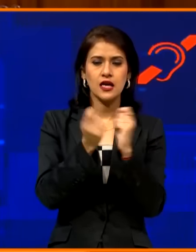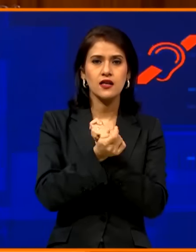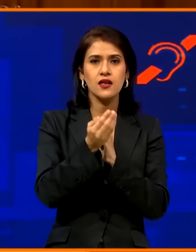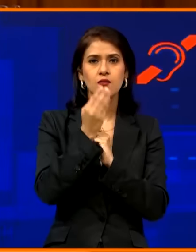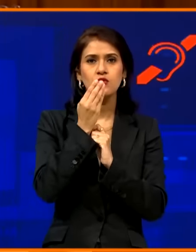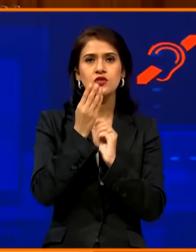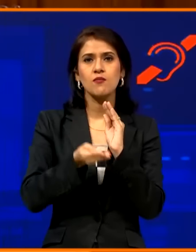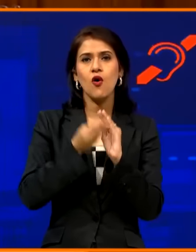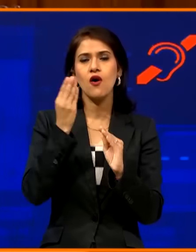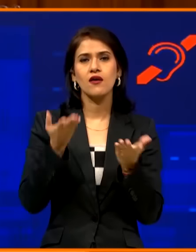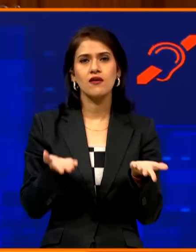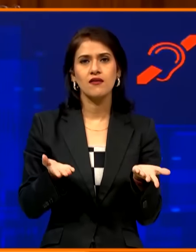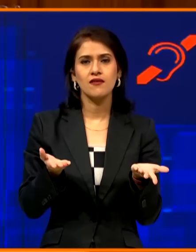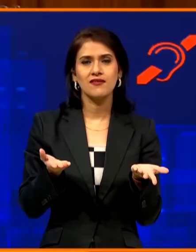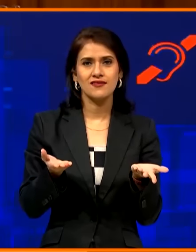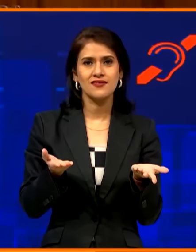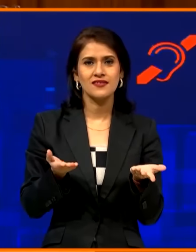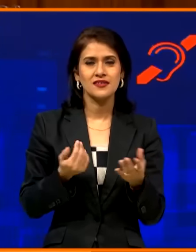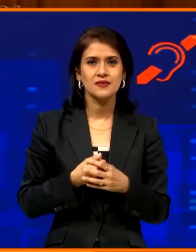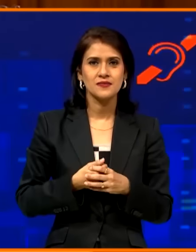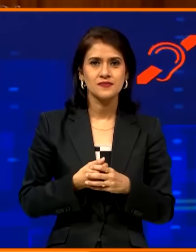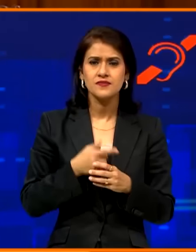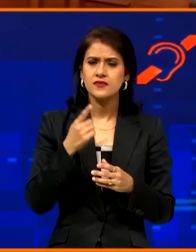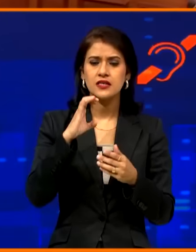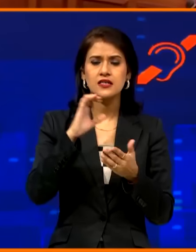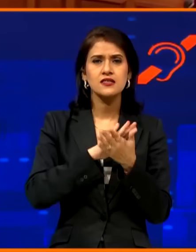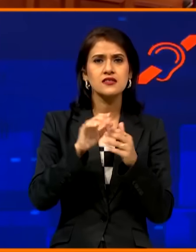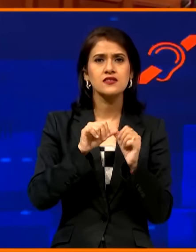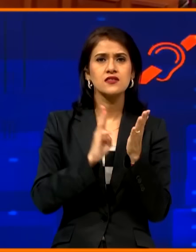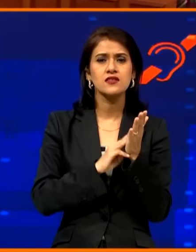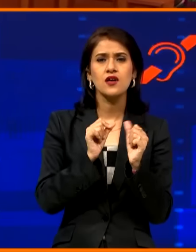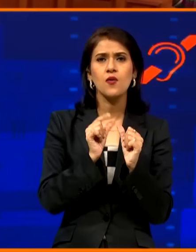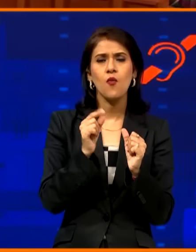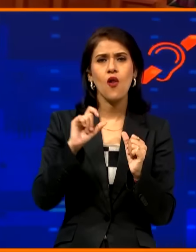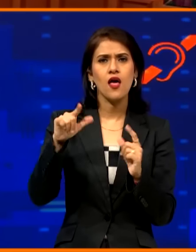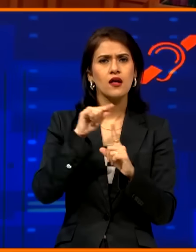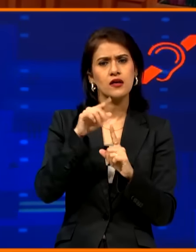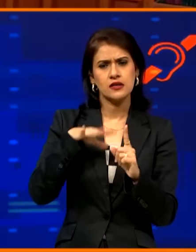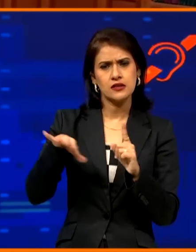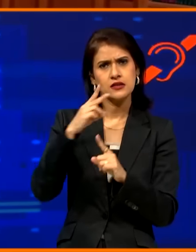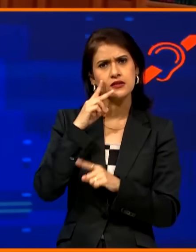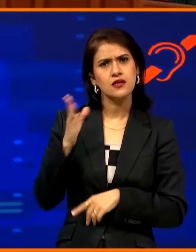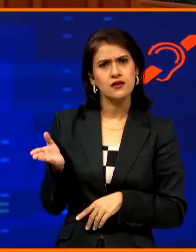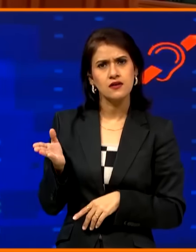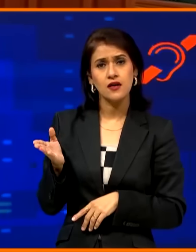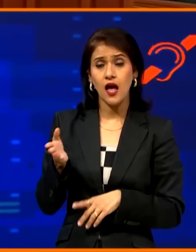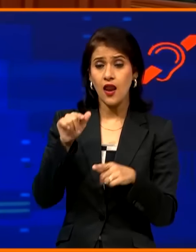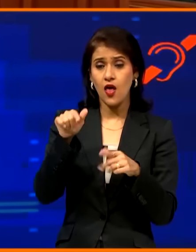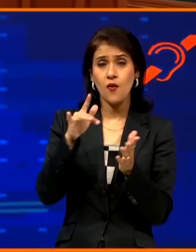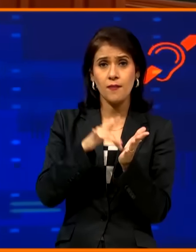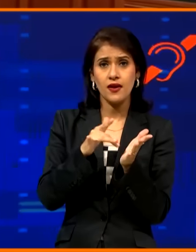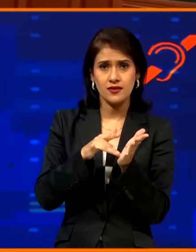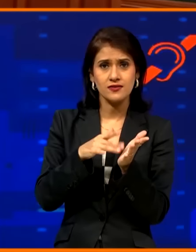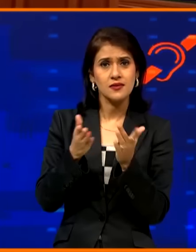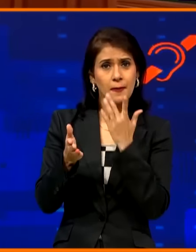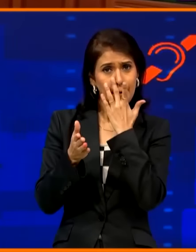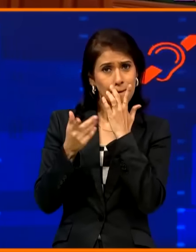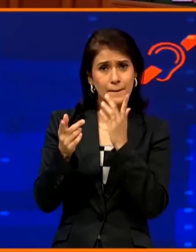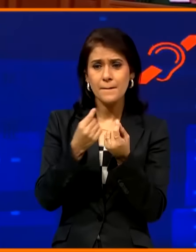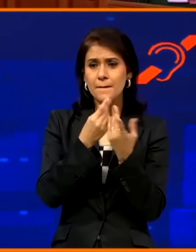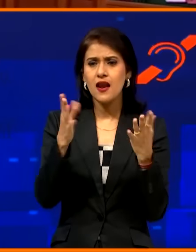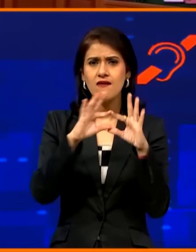किस्सा है कितने फैमिली थे देख लीजिए आप यहां का किस्सा है जहां अभी इस वक्त आप बता रहे हैं वहां देख ली